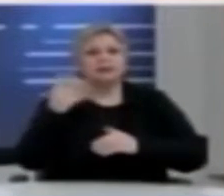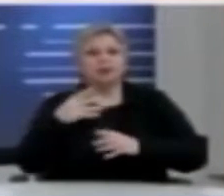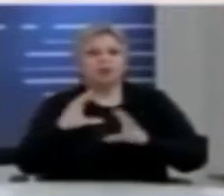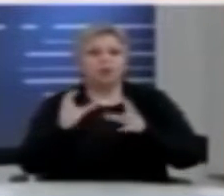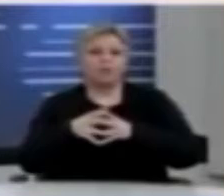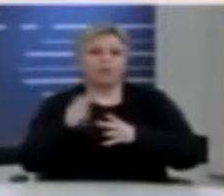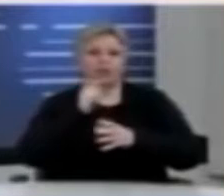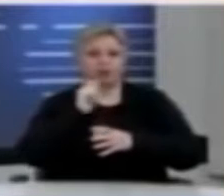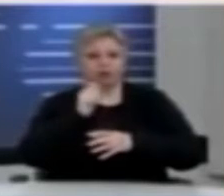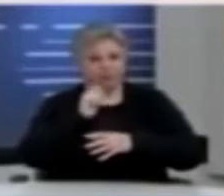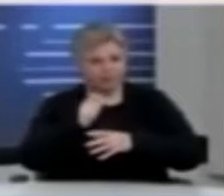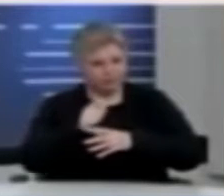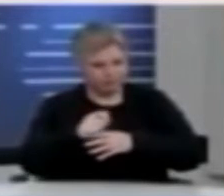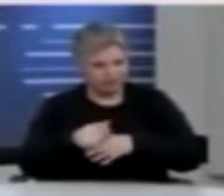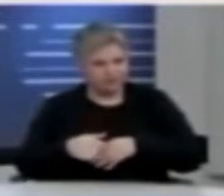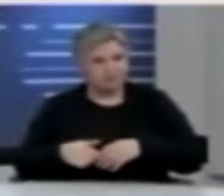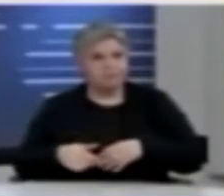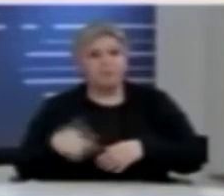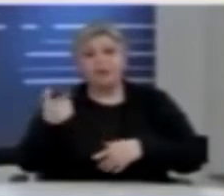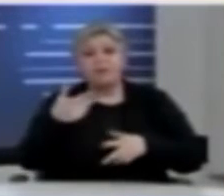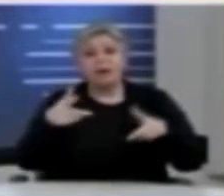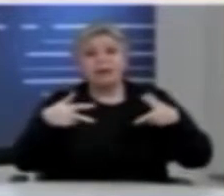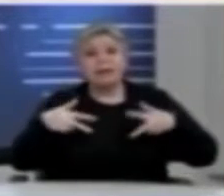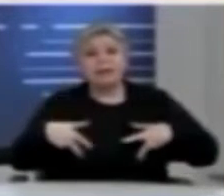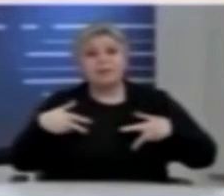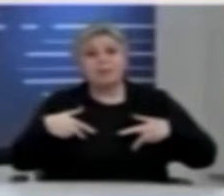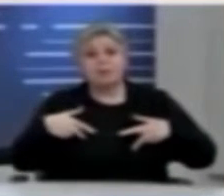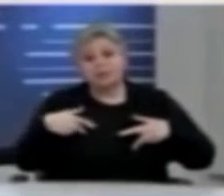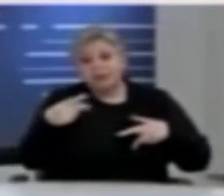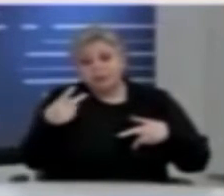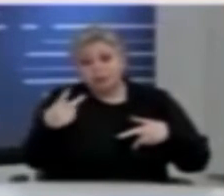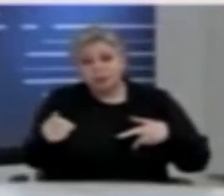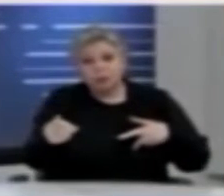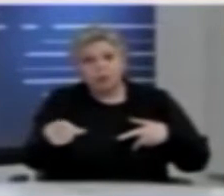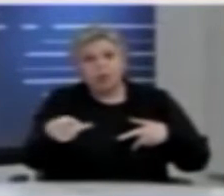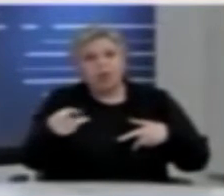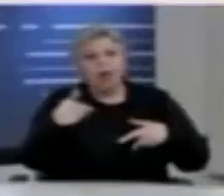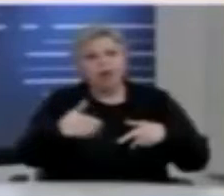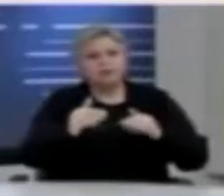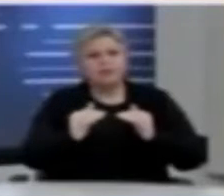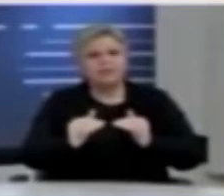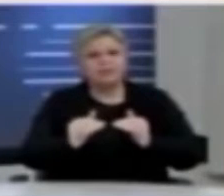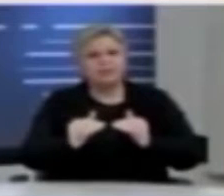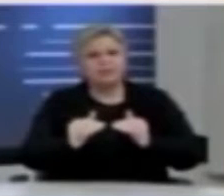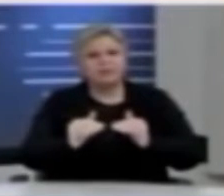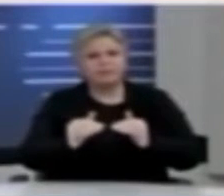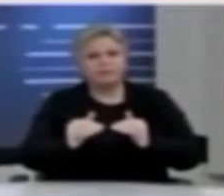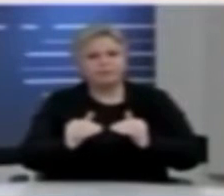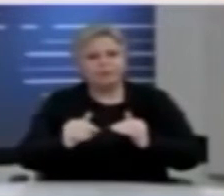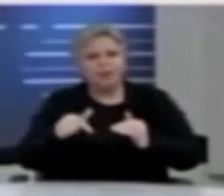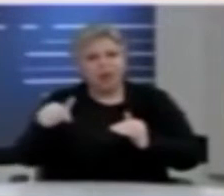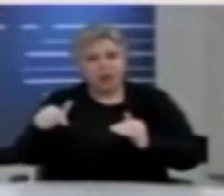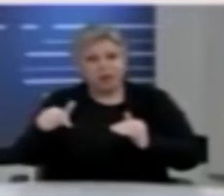Υπουργοί προερχόμενοι από τους ΑΝΕΛ παραμένουν στις θέσεις τους.